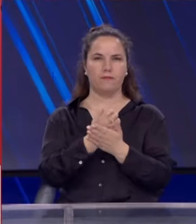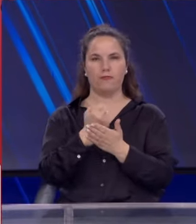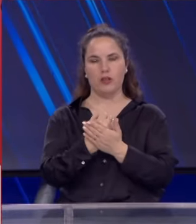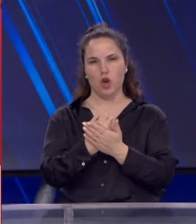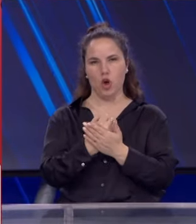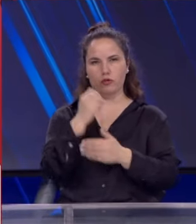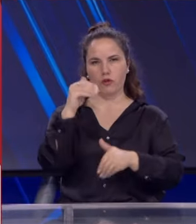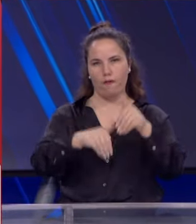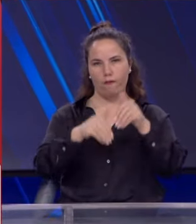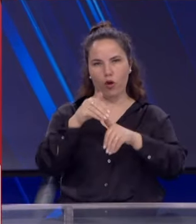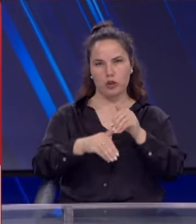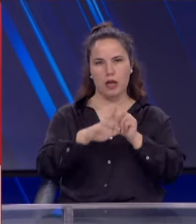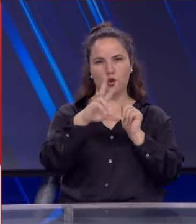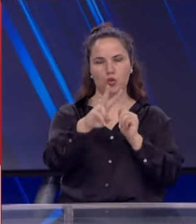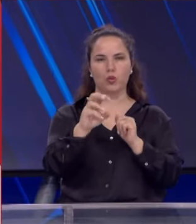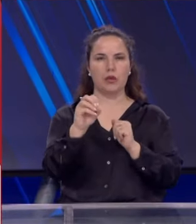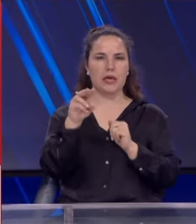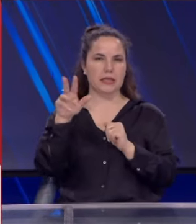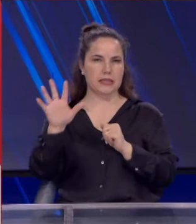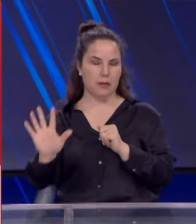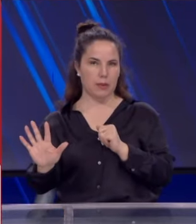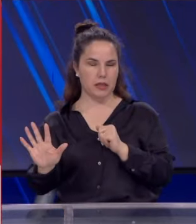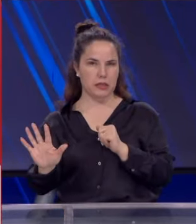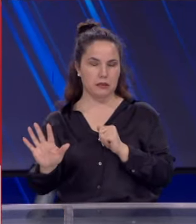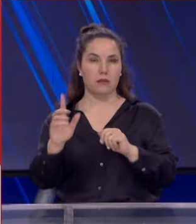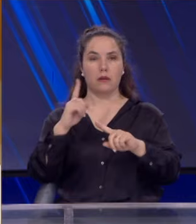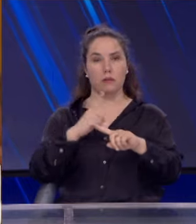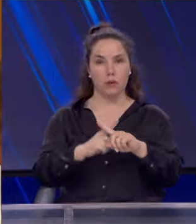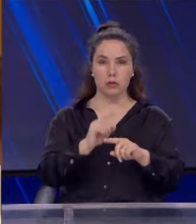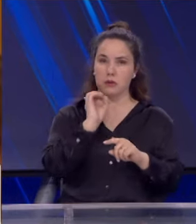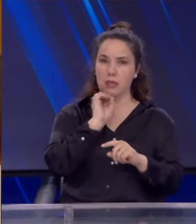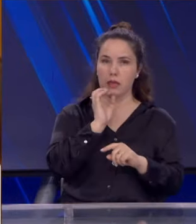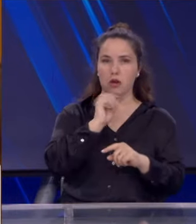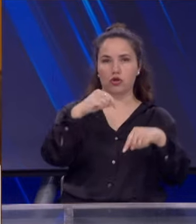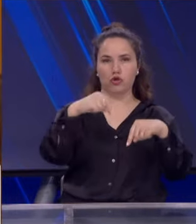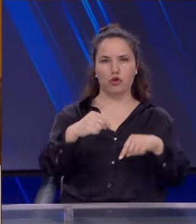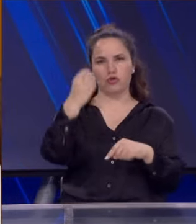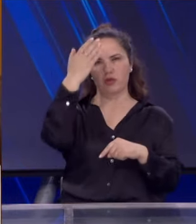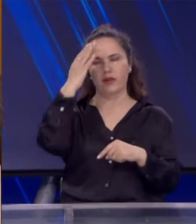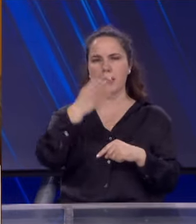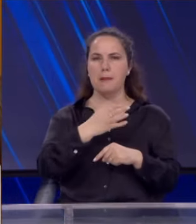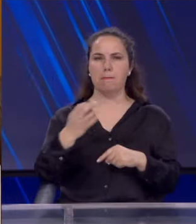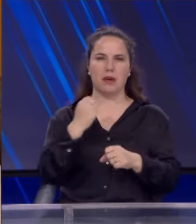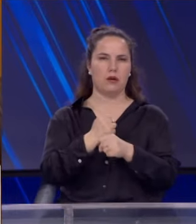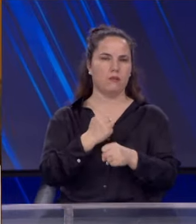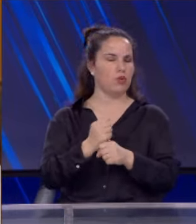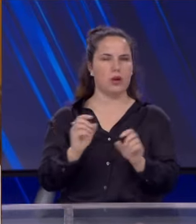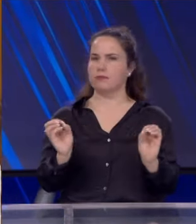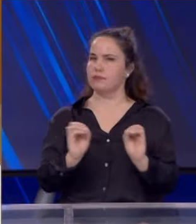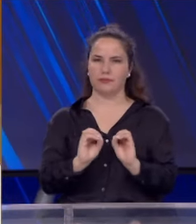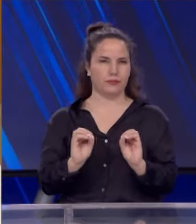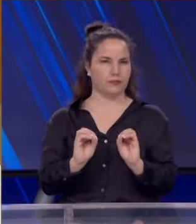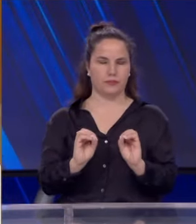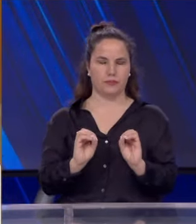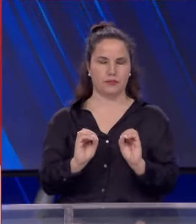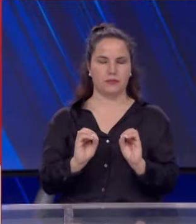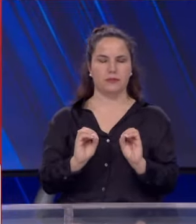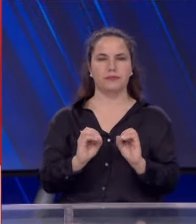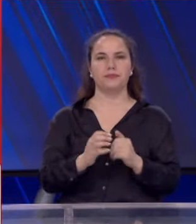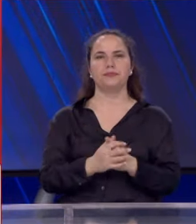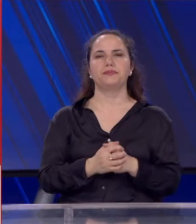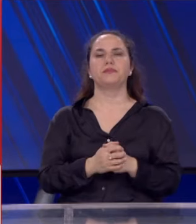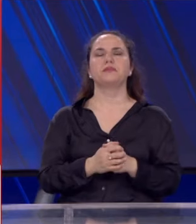deklaroi se programi për qeverisjen e vendit ka përfunduar, duke u bërë apel demokratëve të bëhen gati për betejën që do zhvillohet në pranverën e vitit